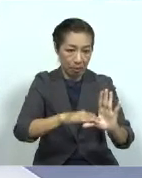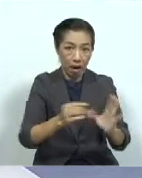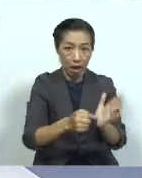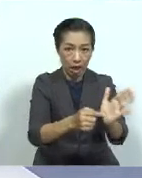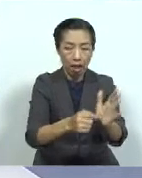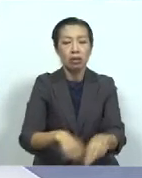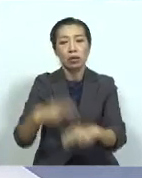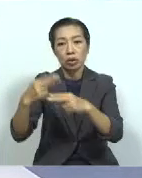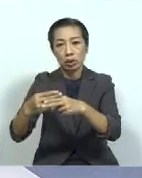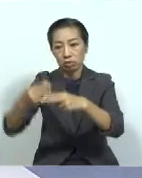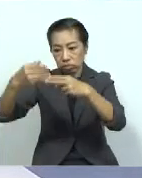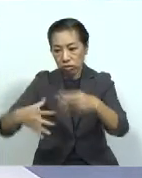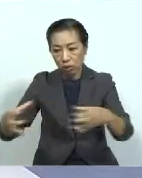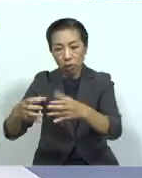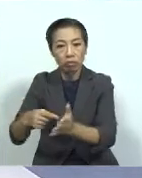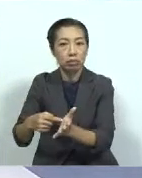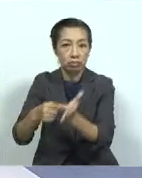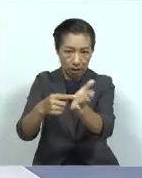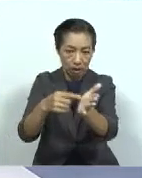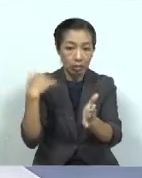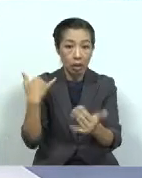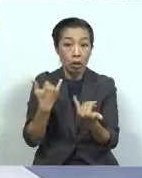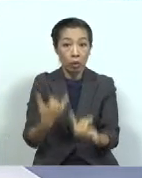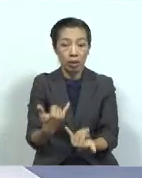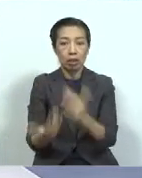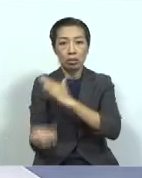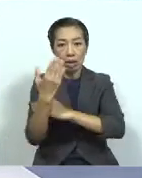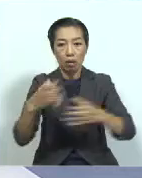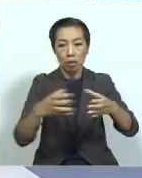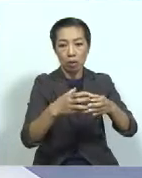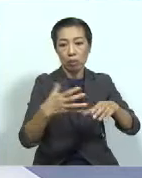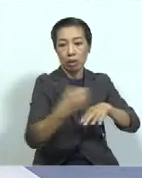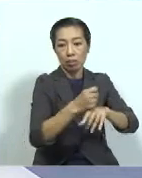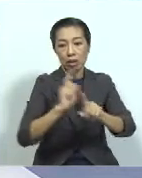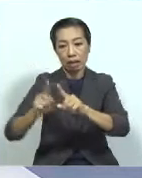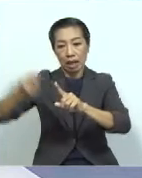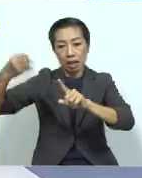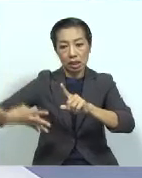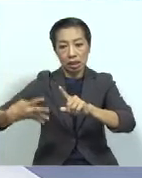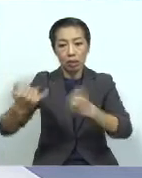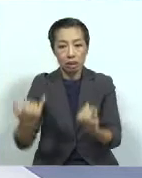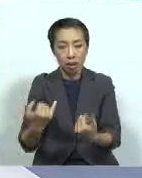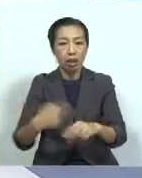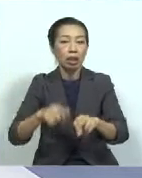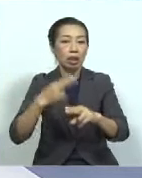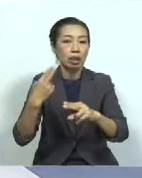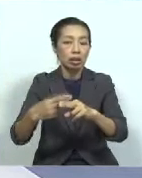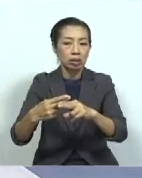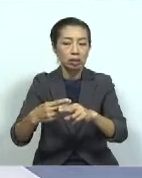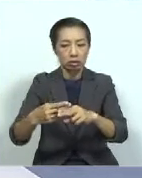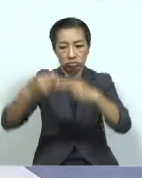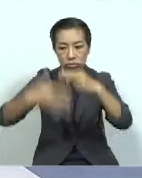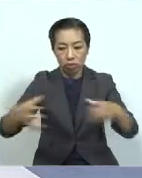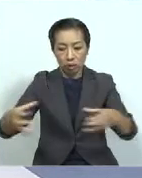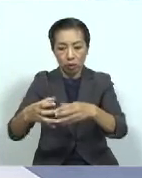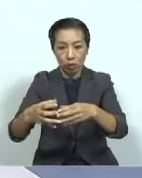ดยในช่วงเช้าวันนี้นะครับมี4พรรคการเมืองด้วยกันที่ตบเท้าเข้ายื่นสมัครนะครับส.ส.แบบบัญชีรายชื่อและบัญชีนายกรัฐมนตรี